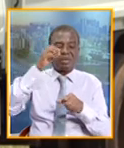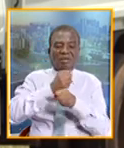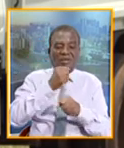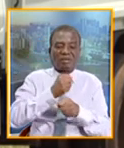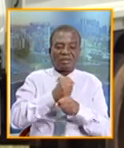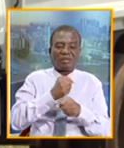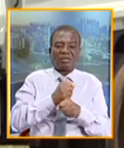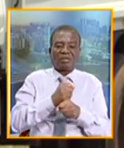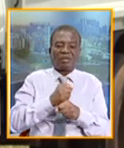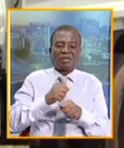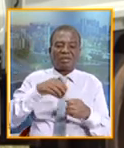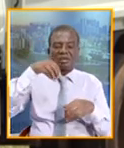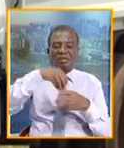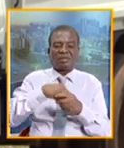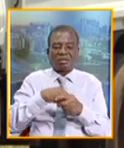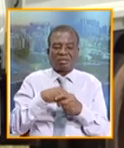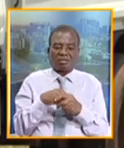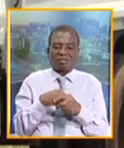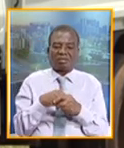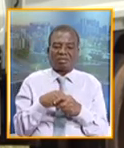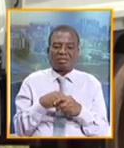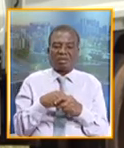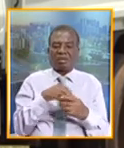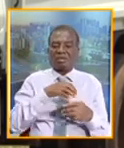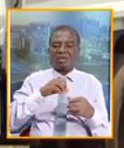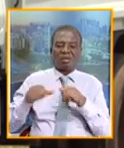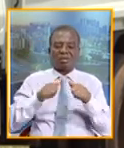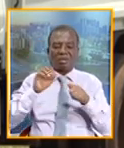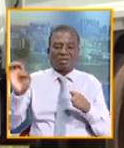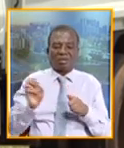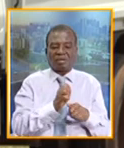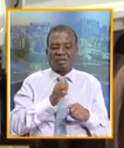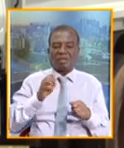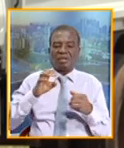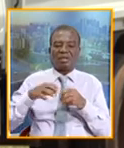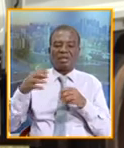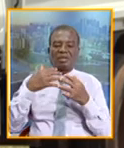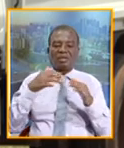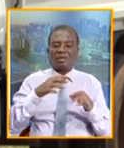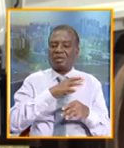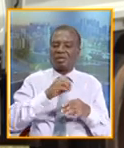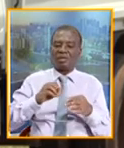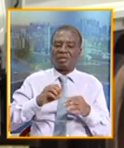en cours visant l'aménagement des terres, la baisse d'activité des unités de coordination des projets,